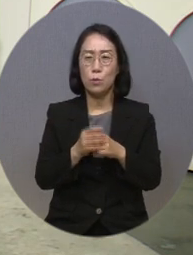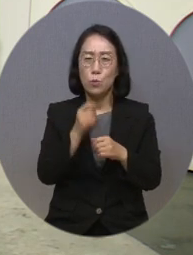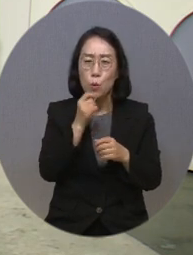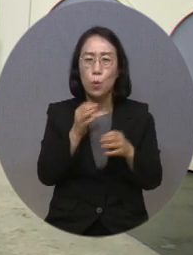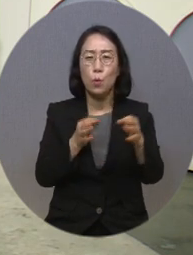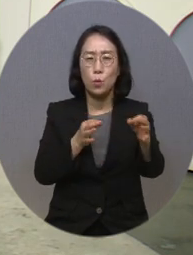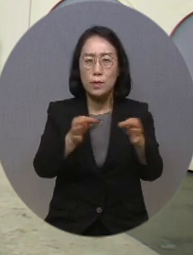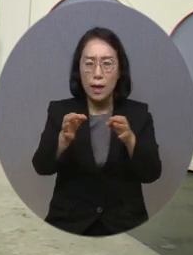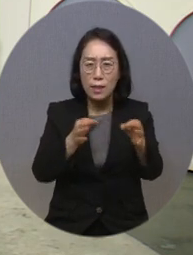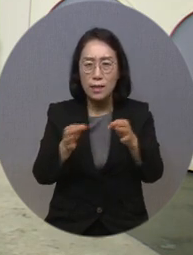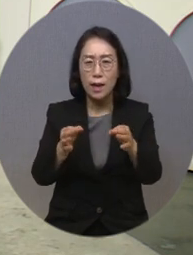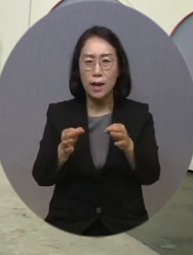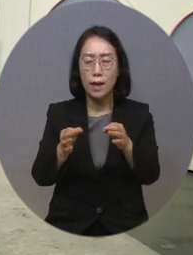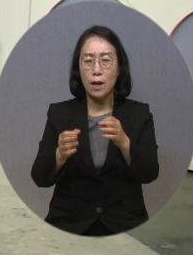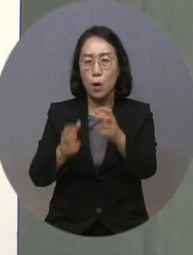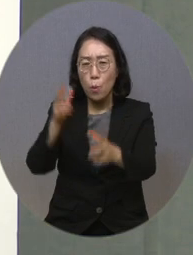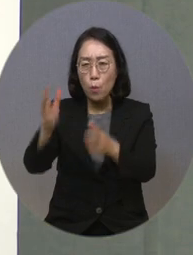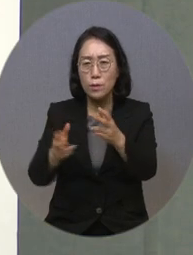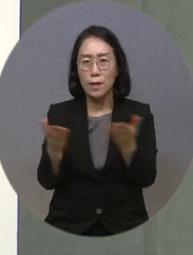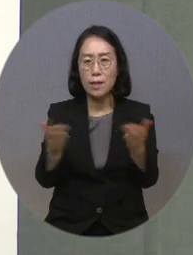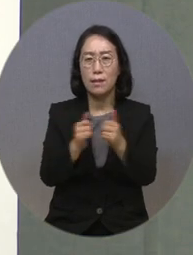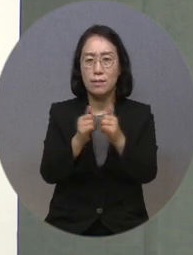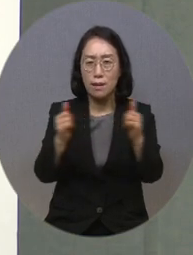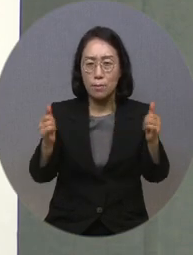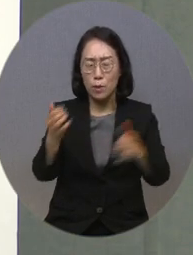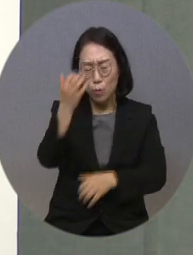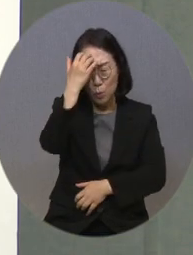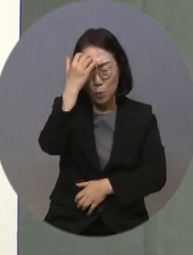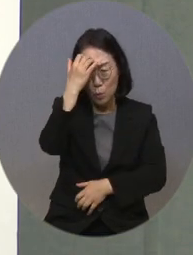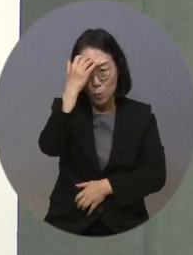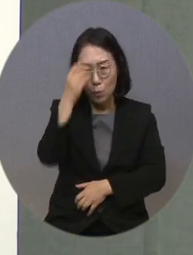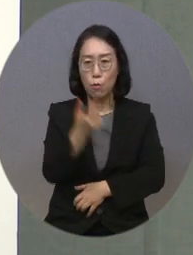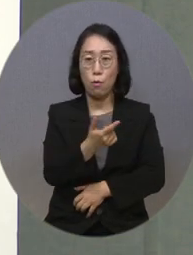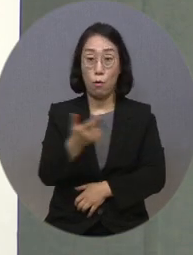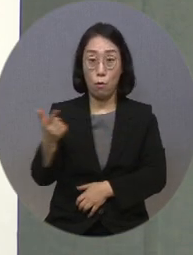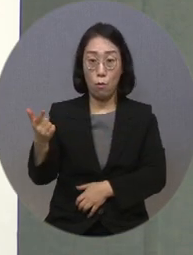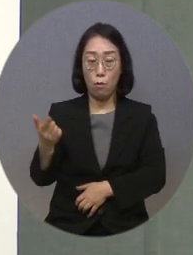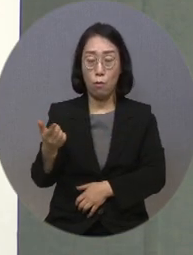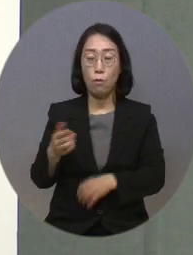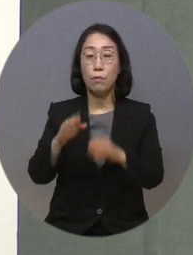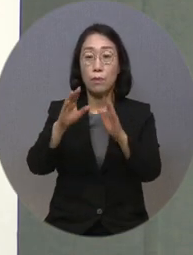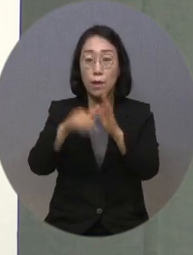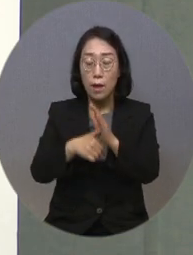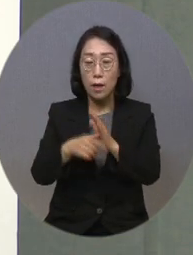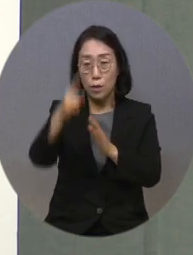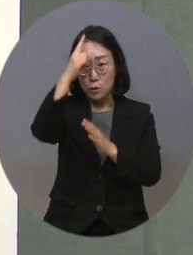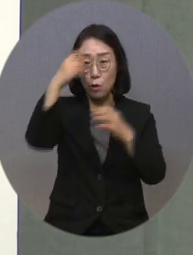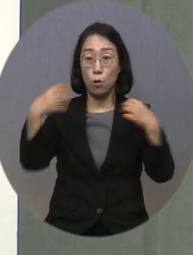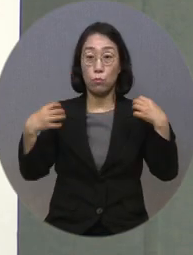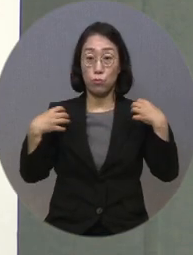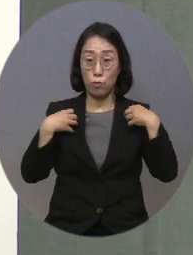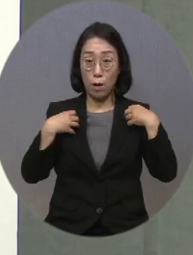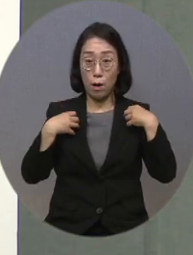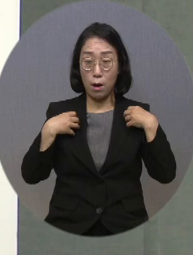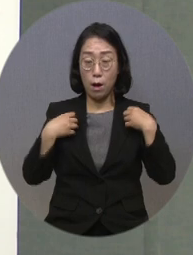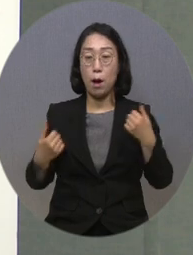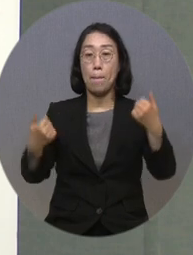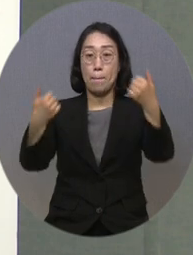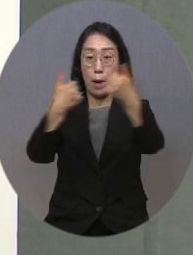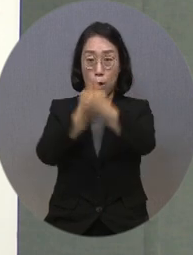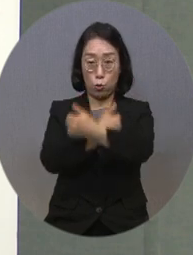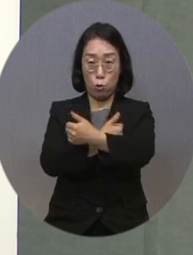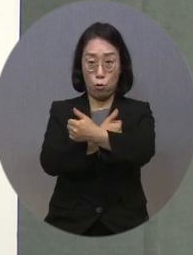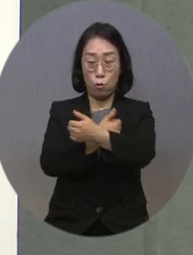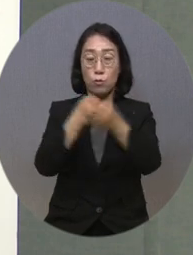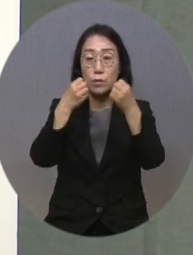소상공인들의 고통이 이루 말할 수가 없습니다. 이런 때에 이제 정부가 또 바뀌게 돼서